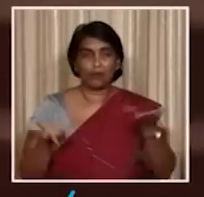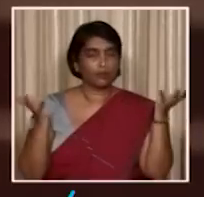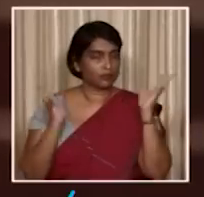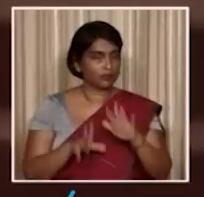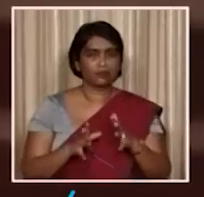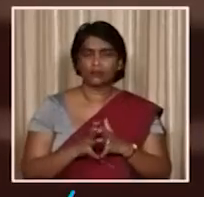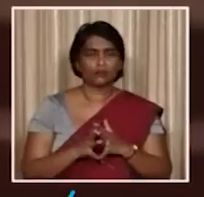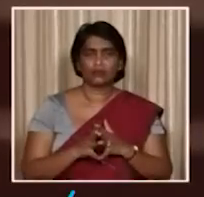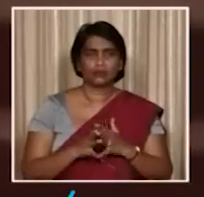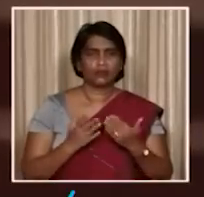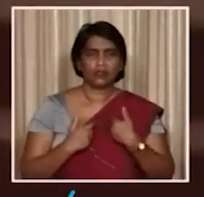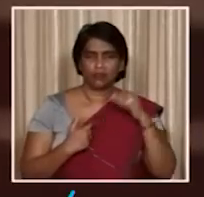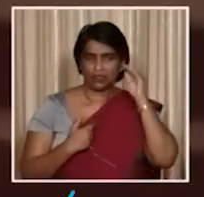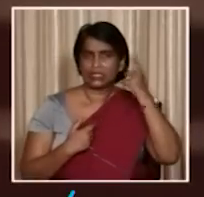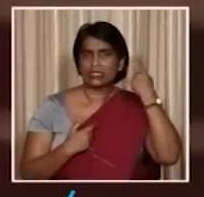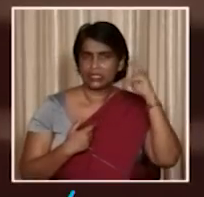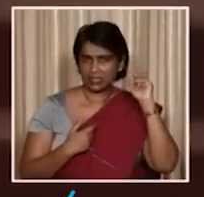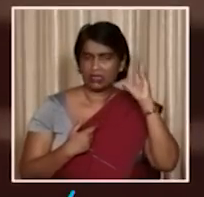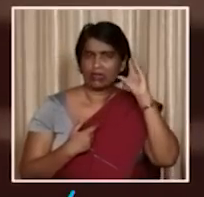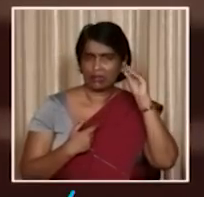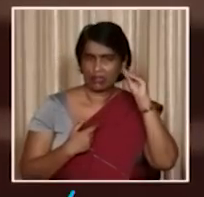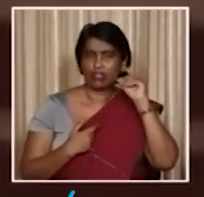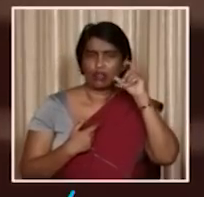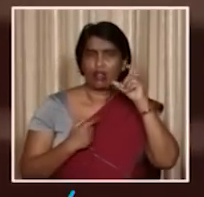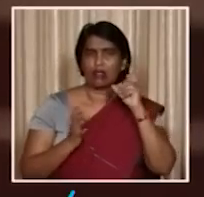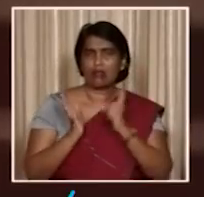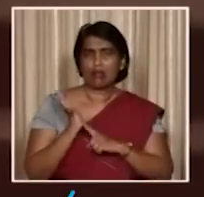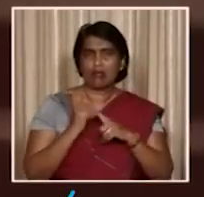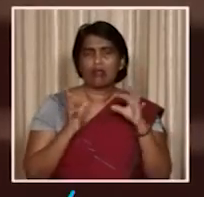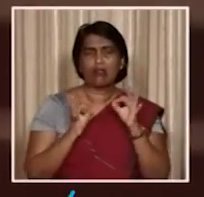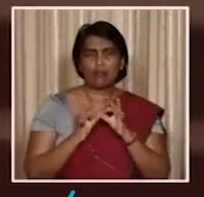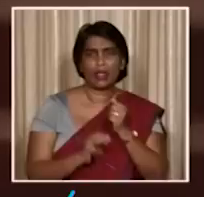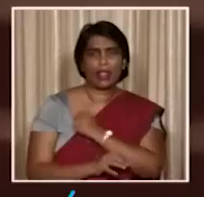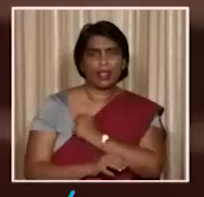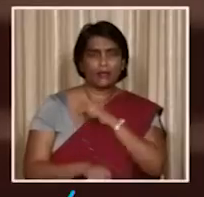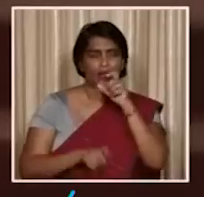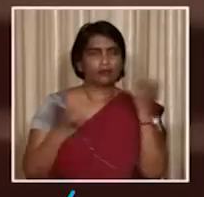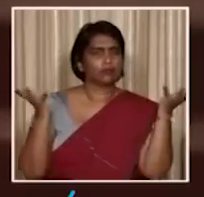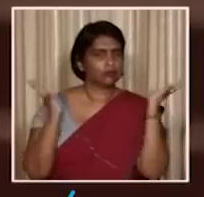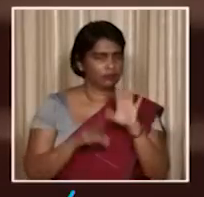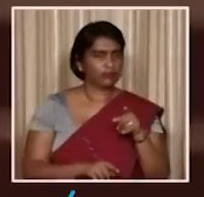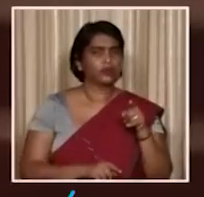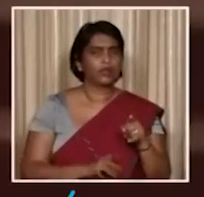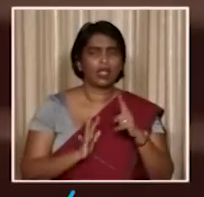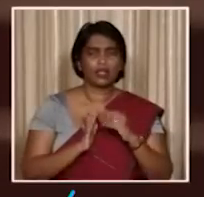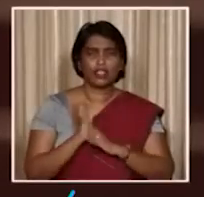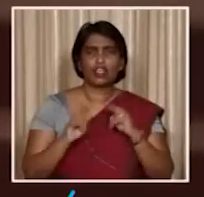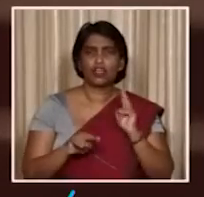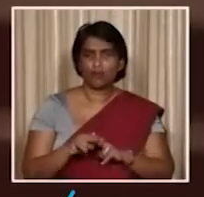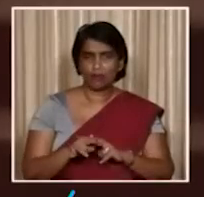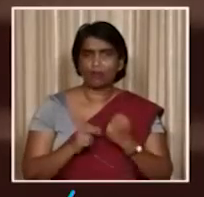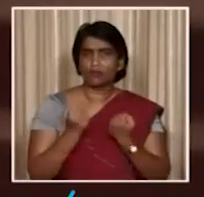බස්සන්න ලොකු මොකද අපිට ආරංචි ඊයේ කලම්බු ක්ලබ් එකෙත් තානාපතිවරු සරස් කරගෙන IMF එකේ